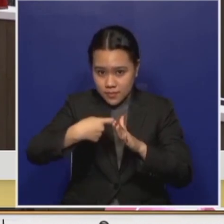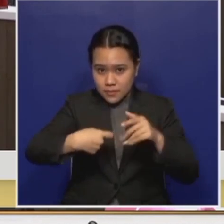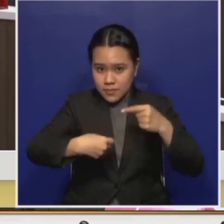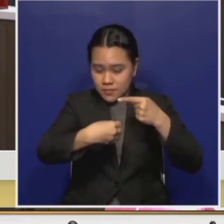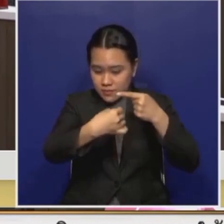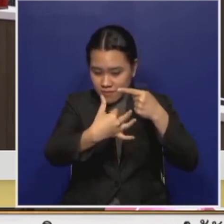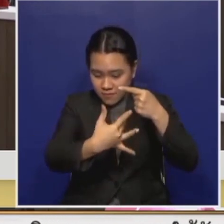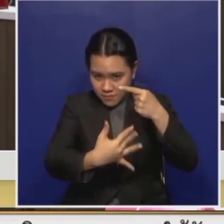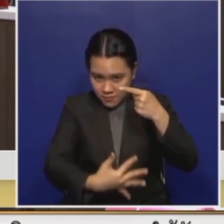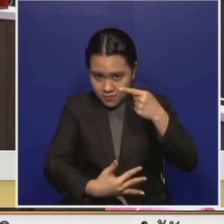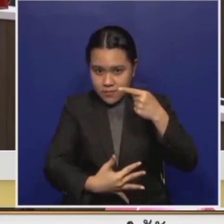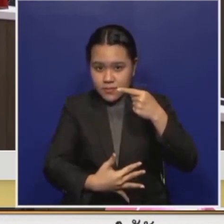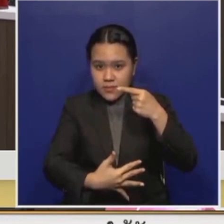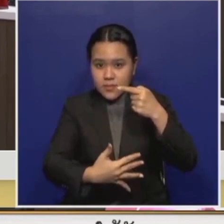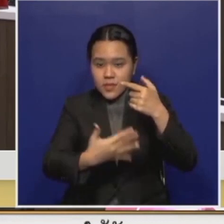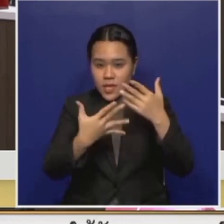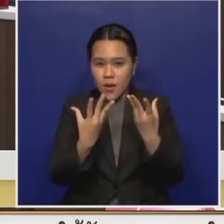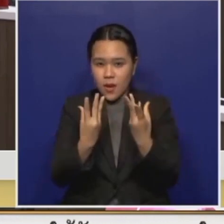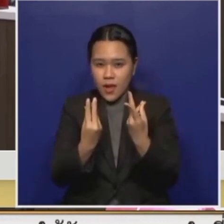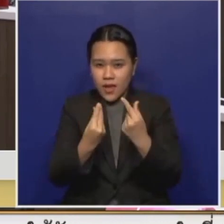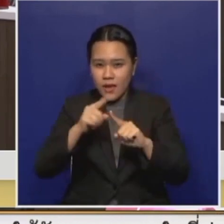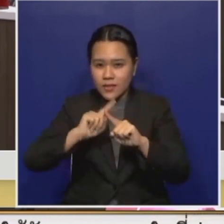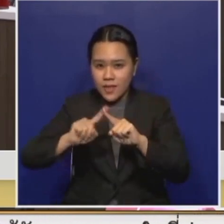ผมจะลงรลเอีดว่ามัเกิดจากอะไร